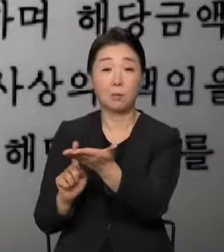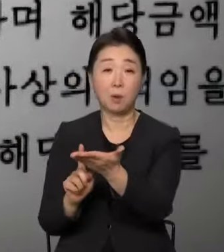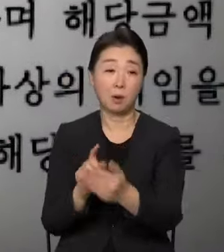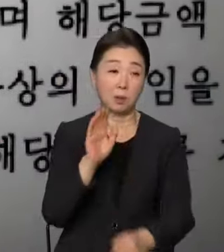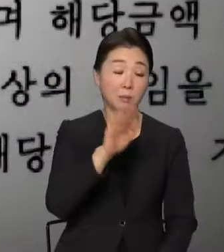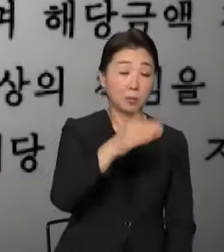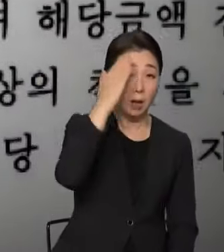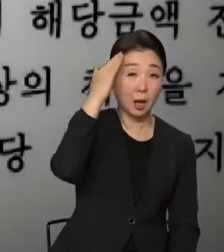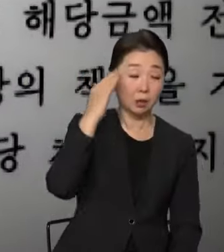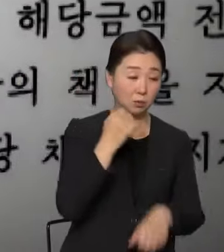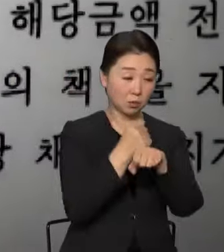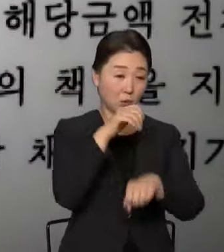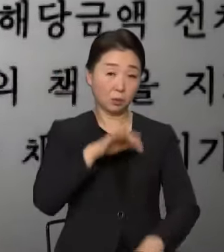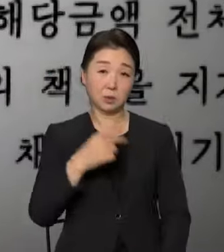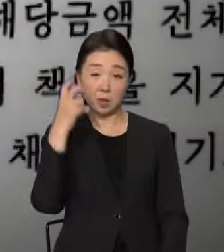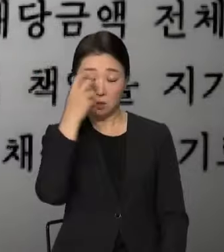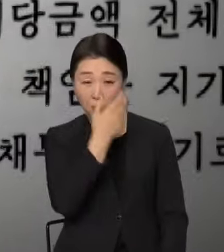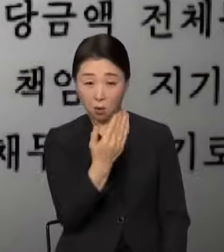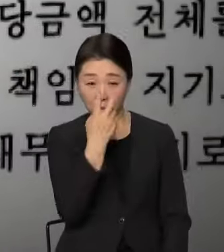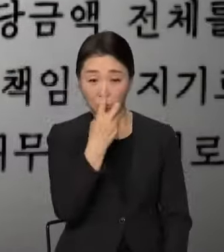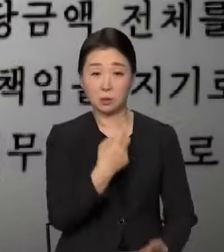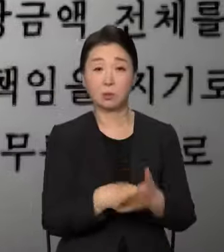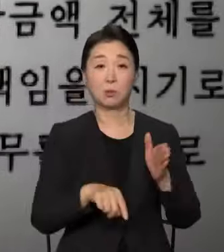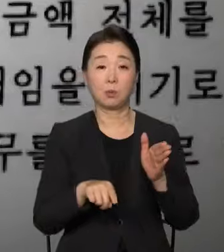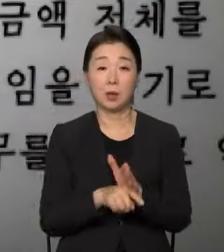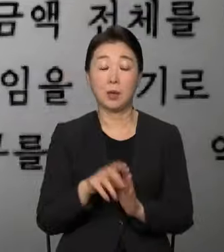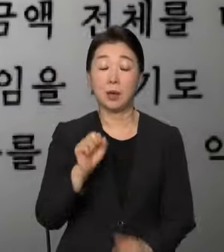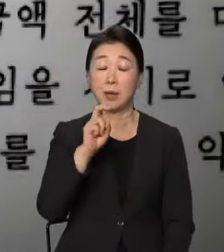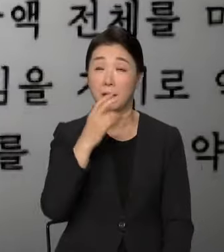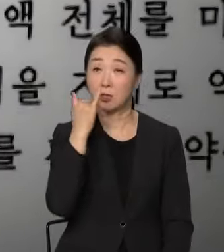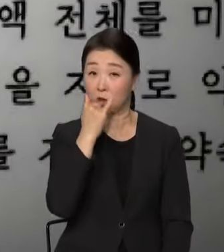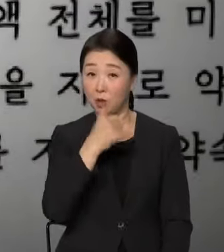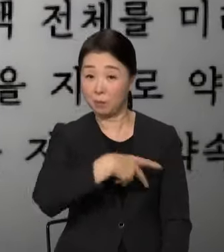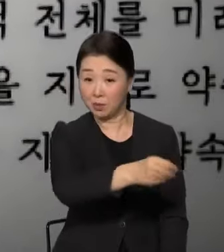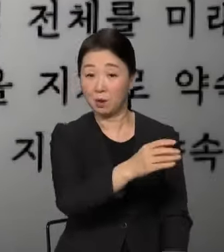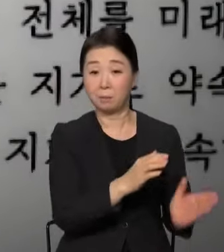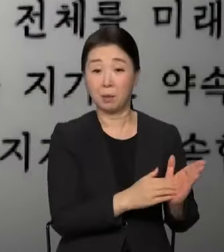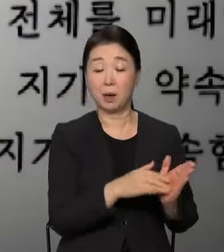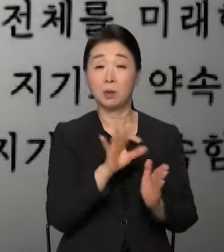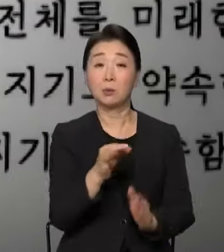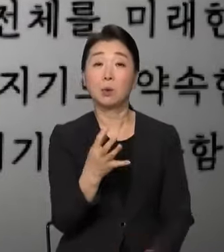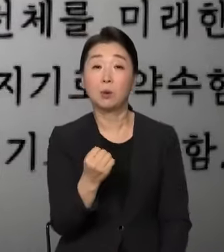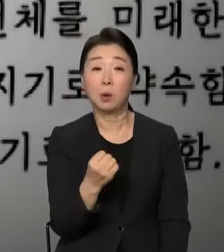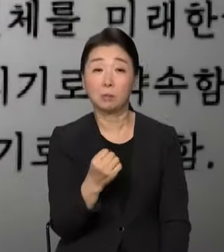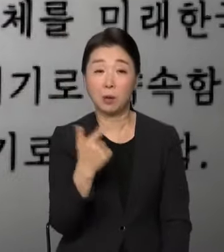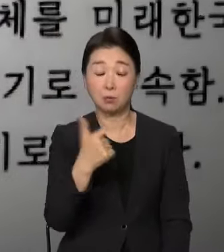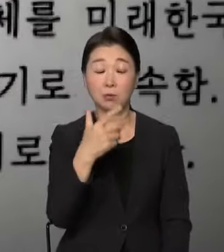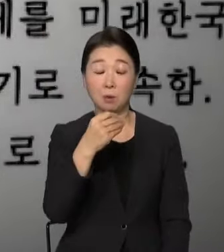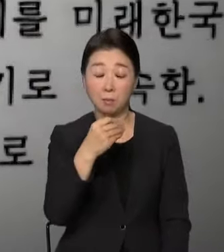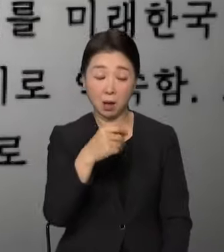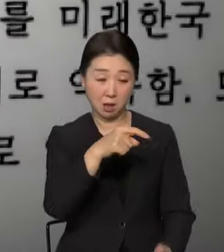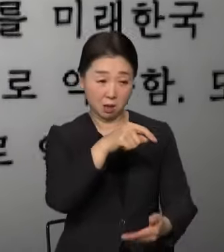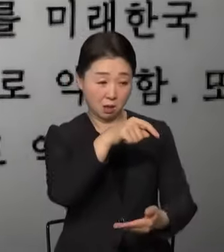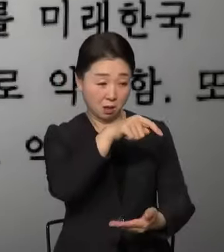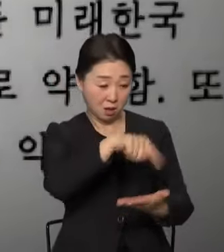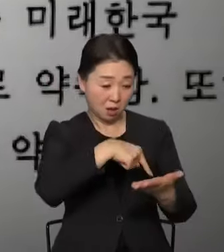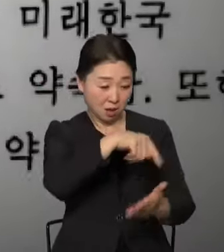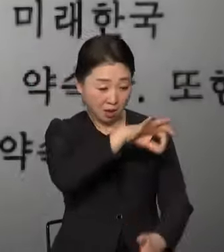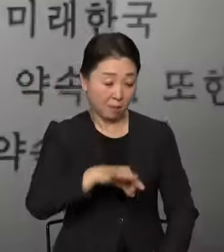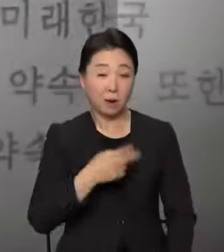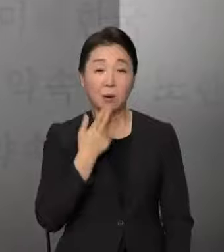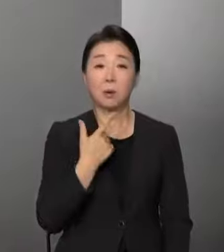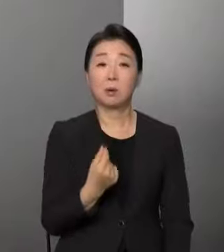미래한국연구소에 여론조사를 위한 ARS 회선을 빌려주고 그에 해당하는 비용 6천여만 원을 제때 받지 못했다고